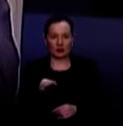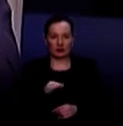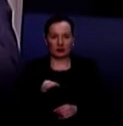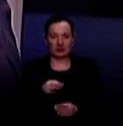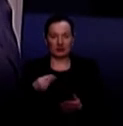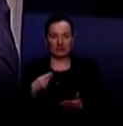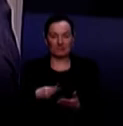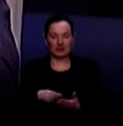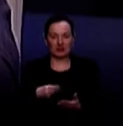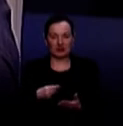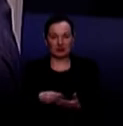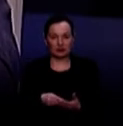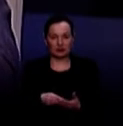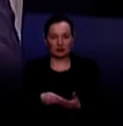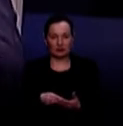бізнес,